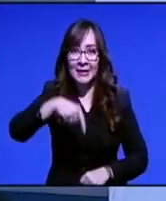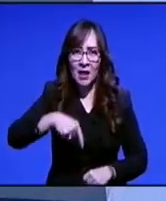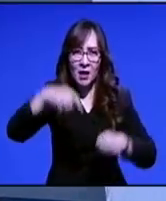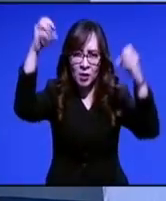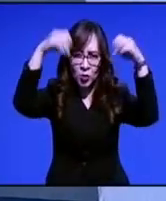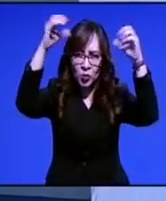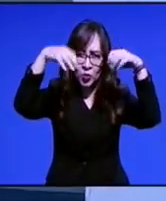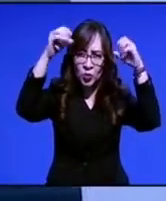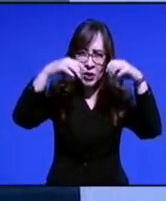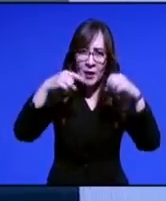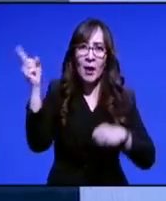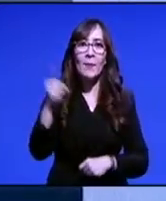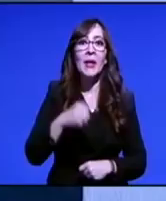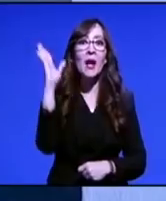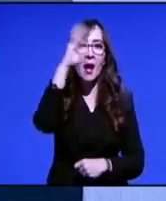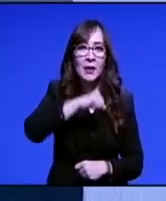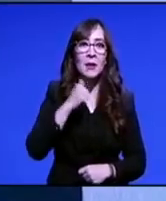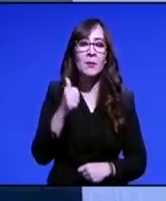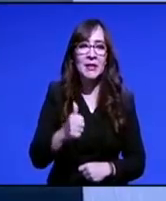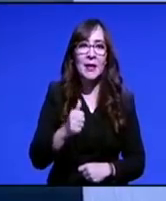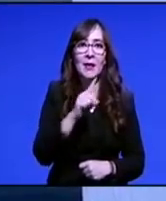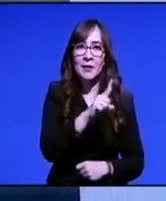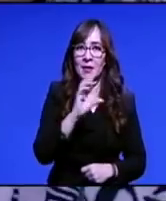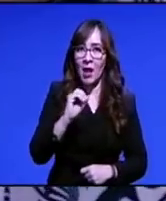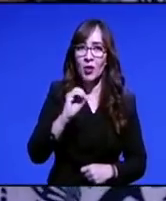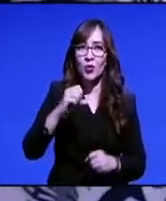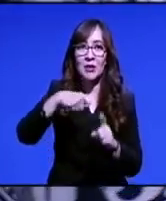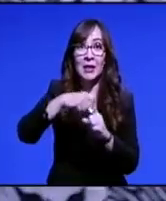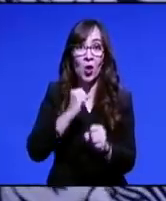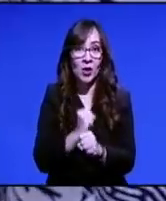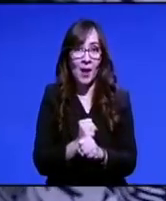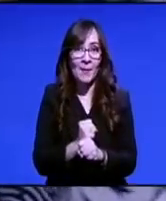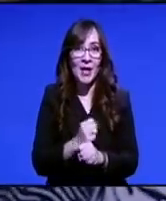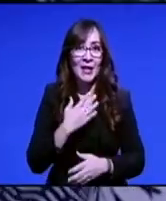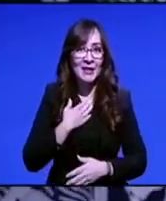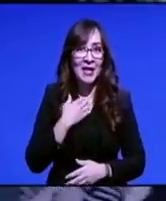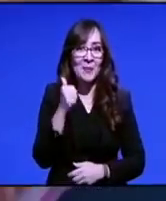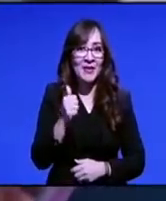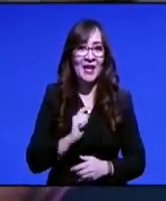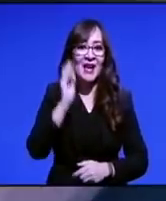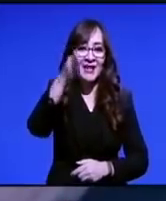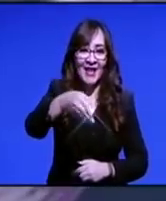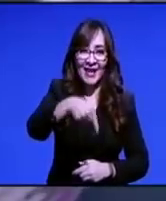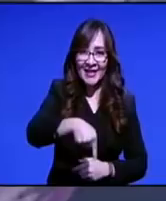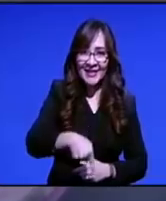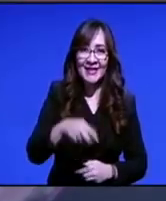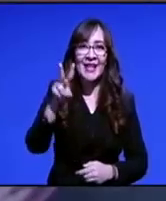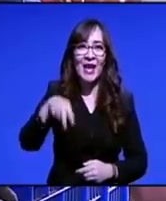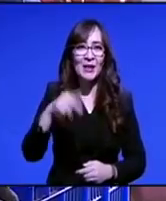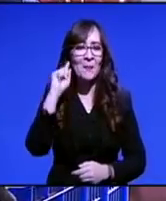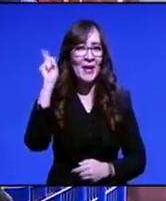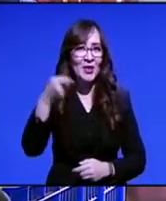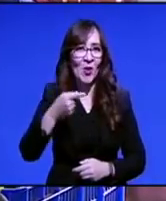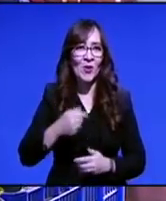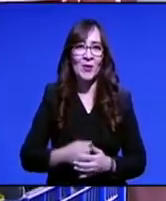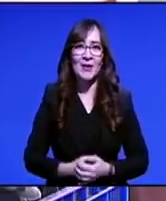kg perharinya. Oke deh, saya akan kembali lagi besok untuk ngambil cucian saya. Karena saya pesan paket ekspres,